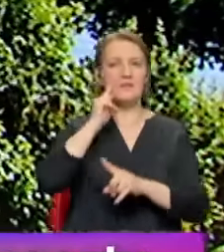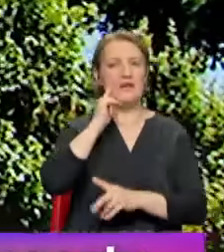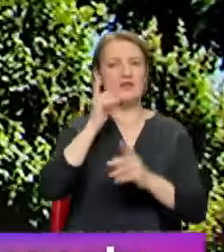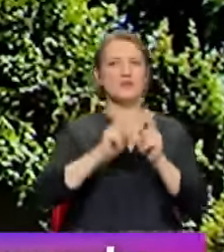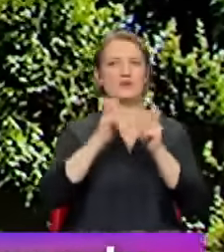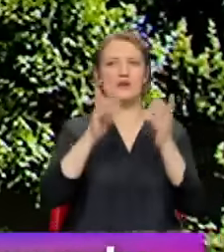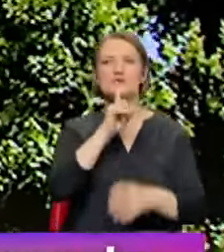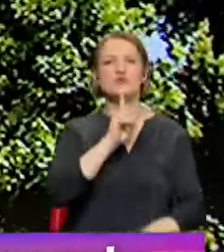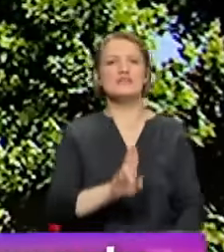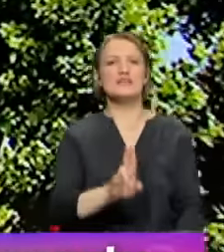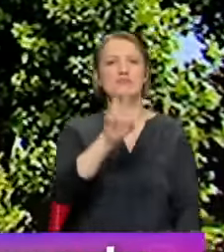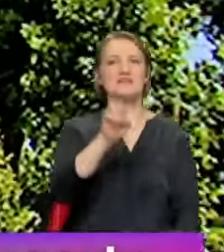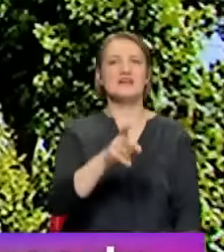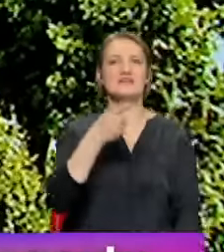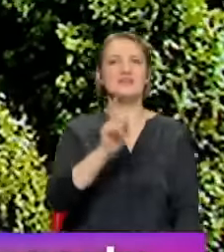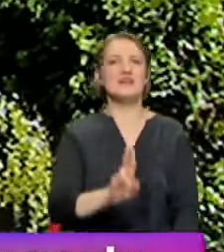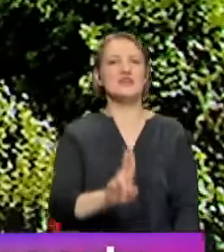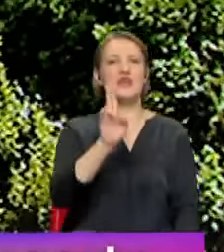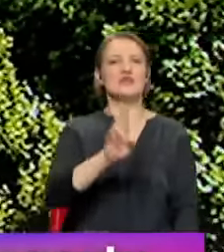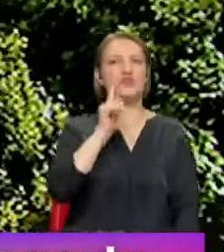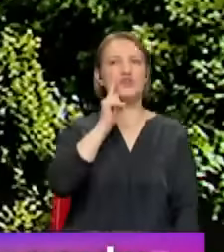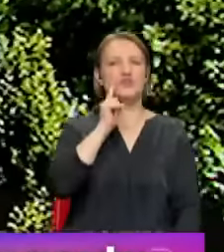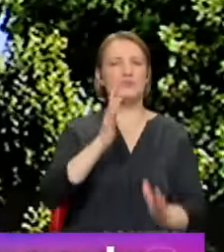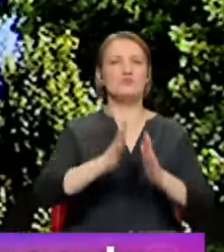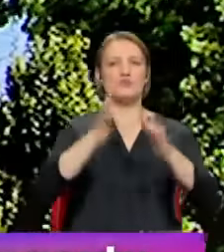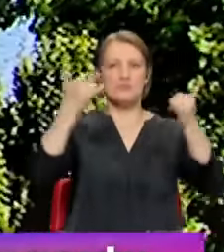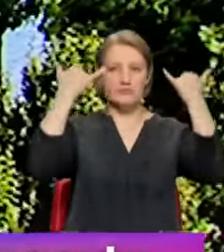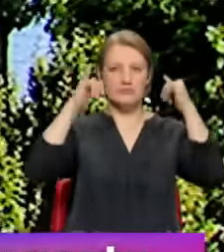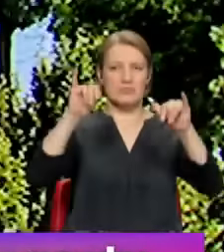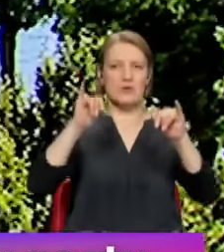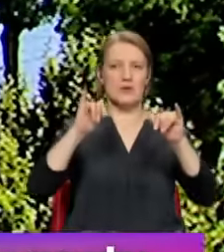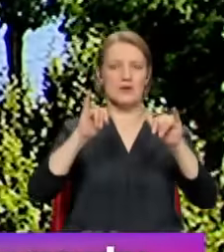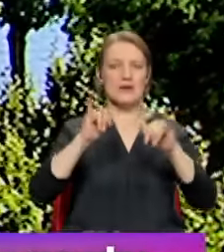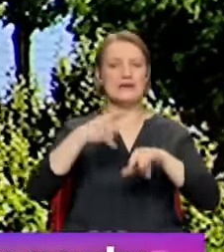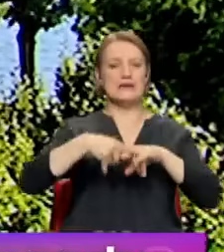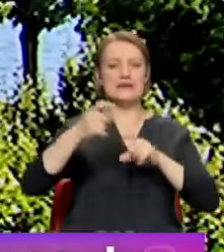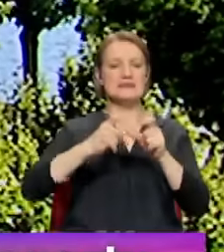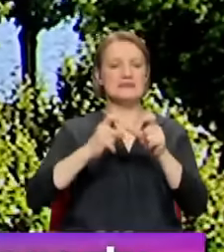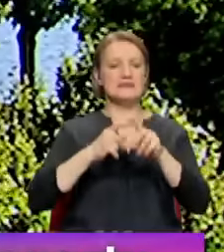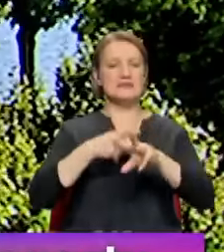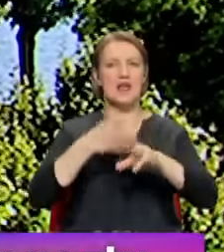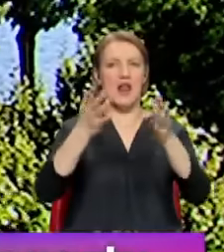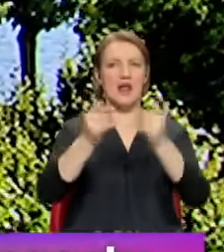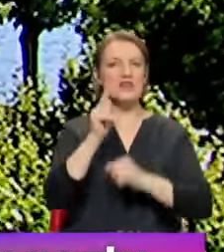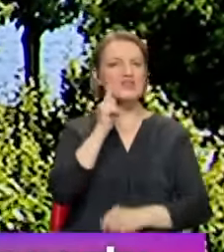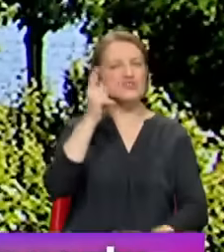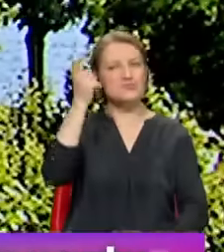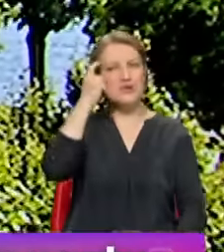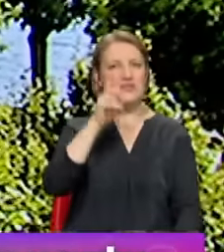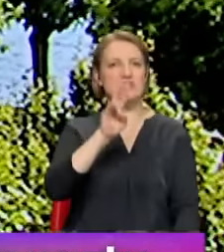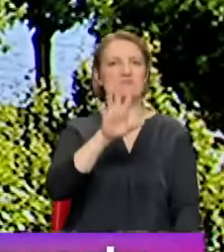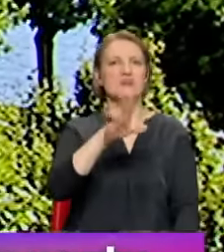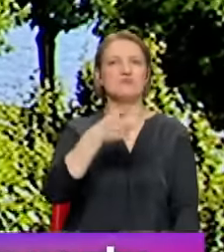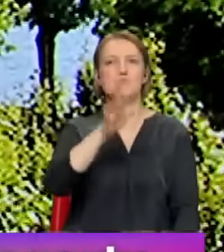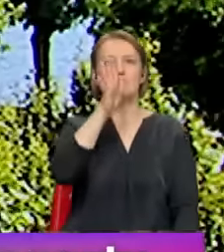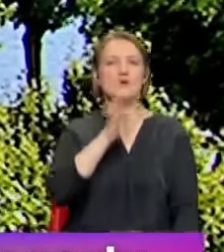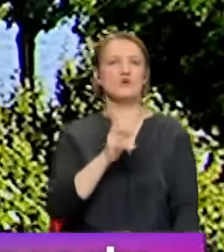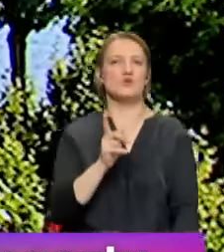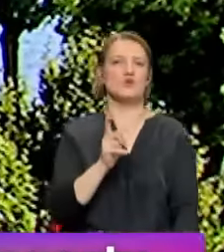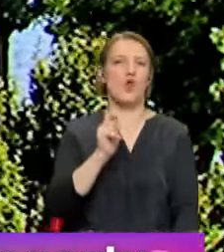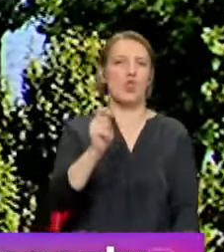178 bin liraya 7 kişi büyükbaş hayvan hissesine girmişler ve kişi başı da 25.500